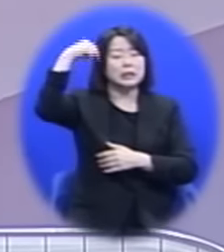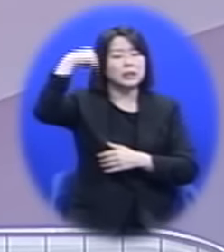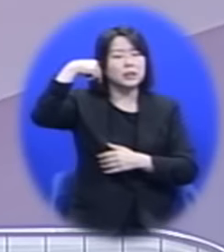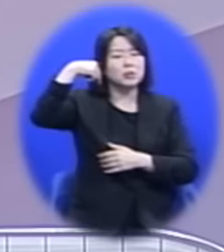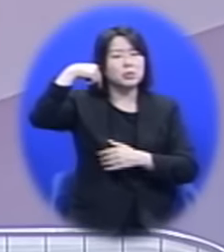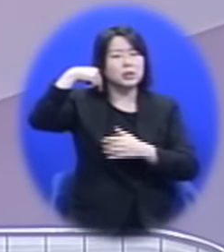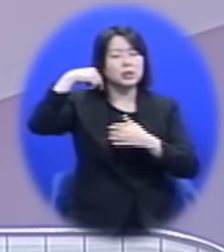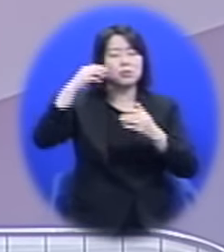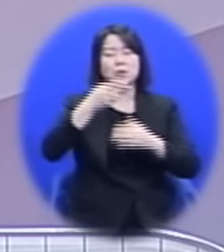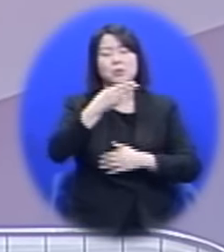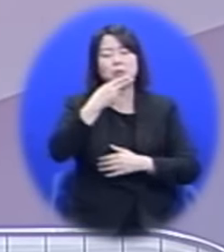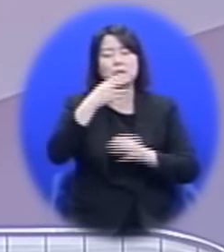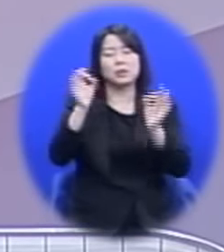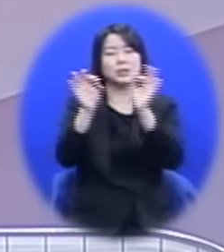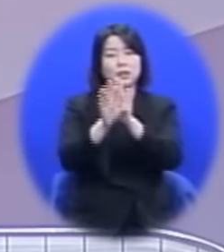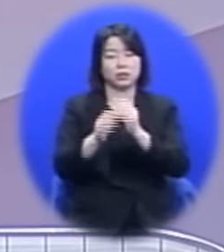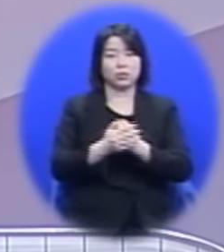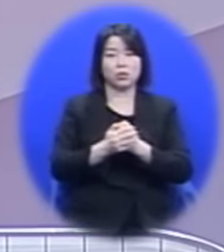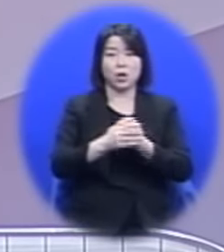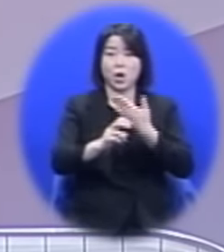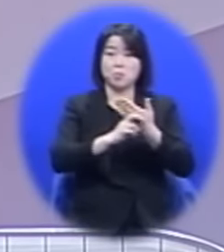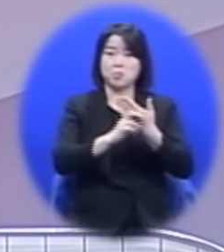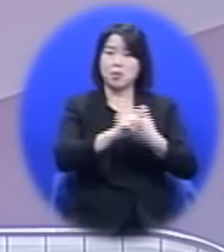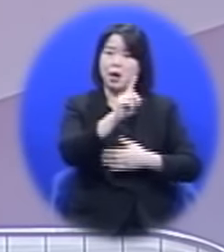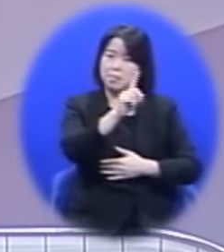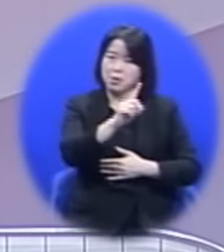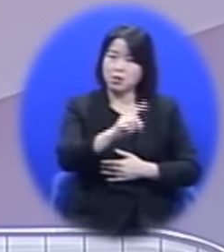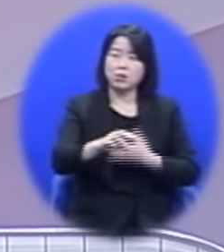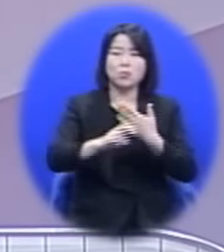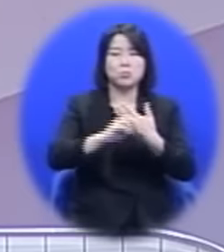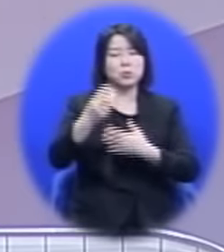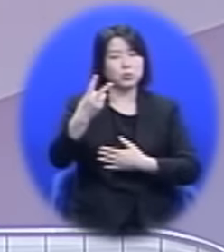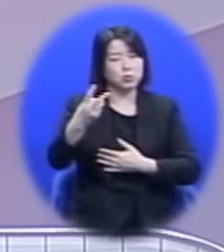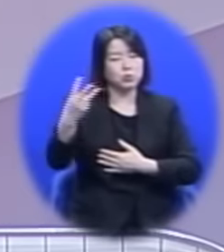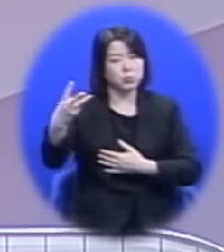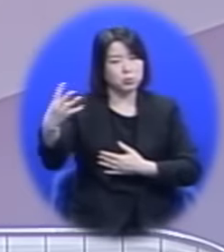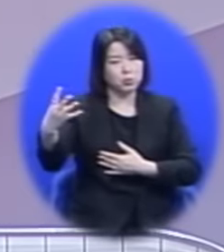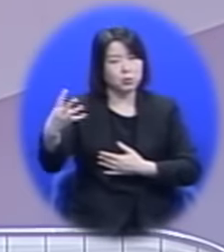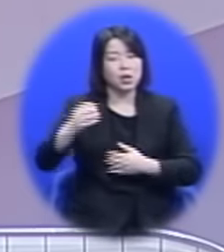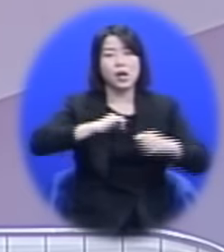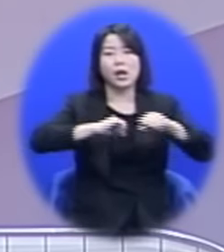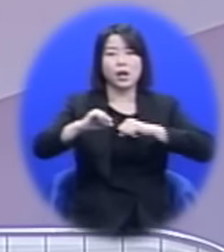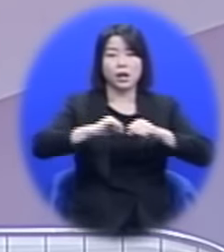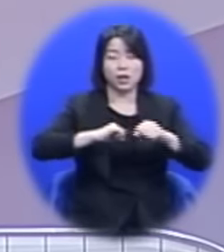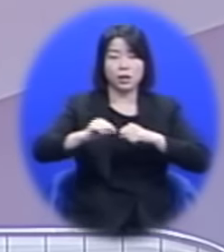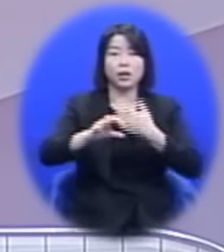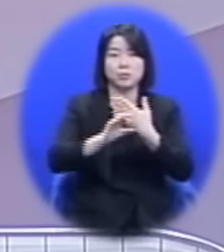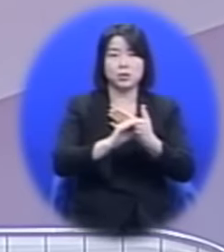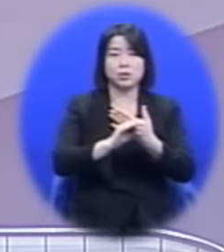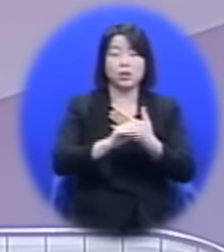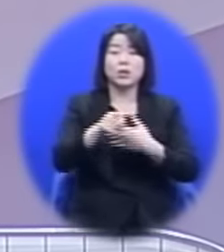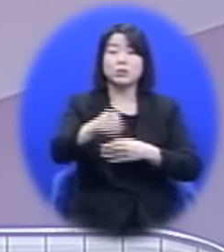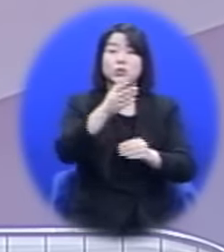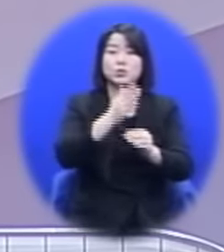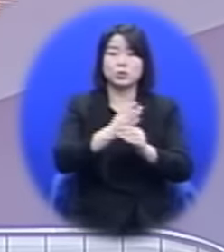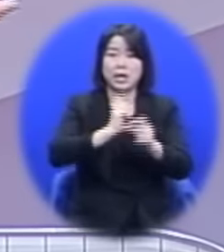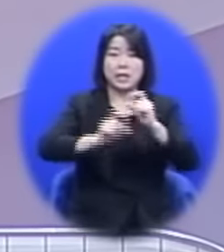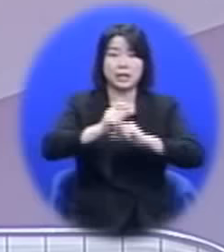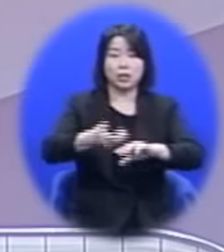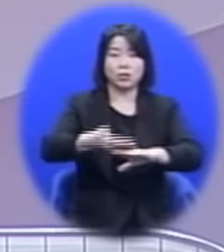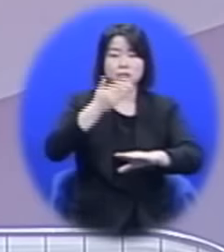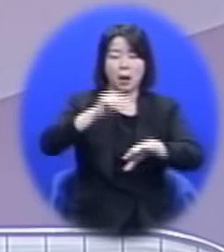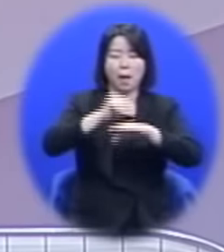겁니다. 불법을 한 번 저지르고 또 한 번 저지르고 또 한 번 저지르고 그러다가 더 이상 마음의